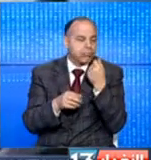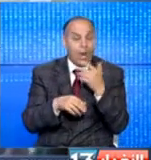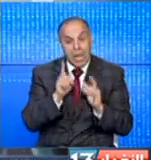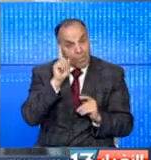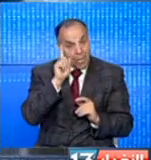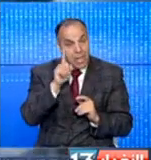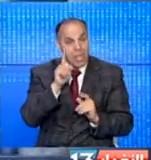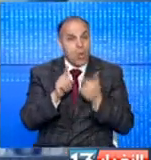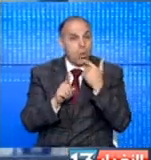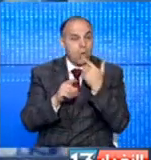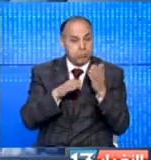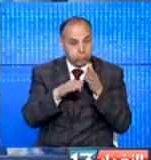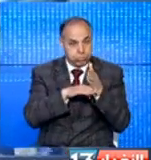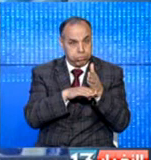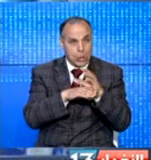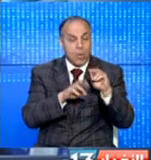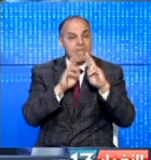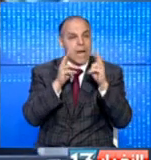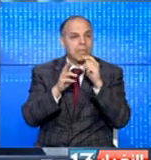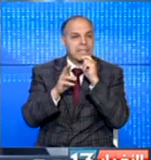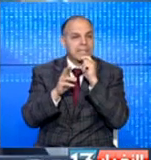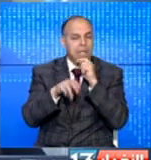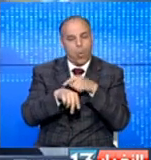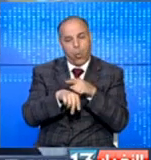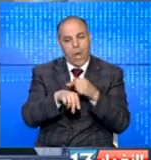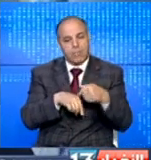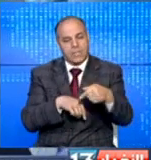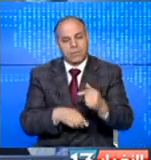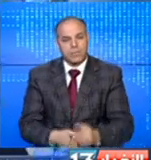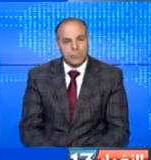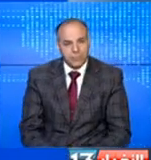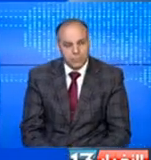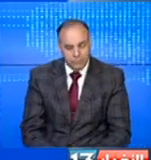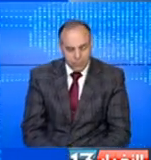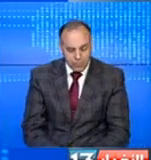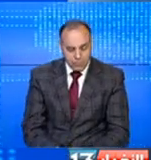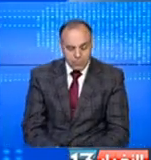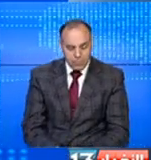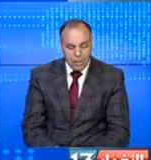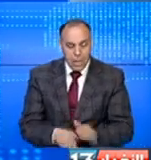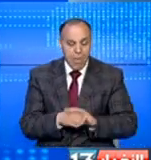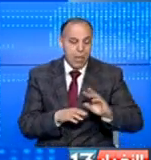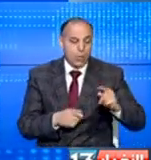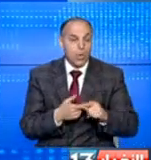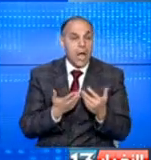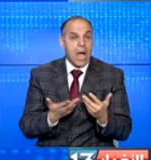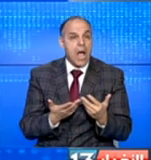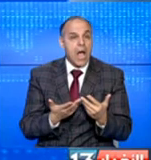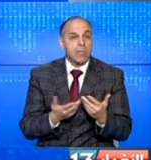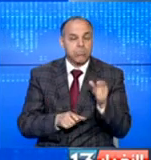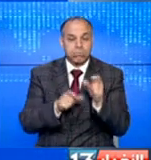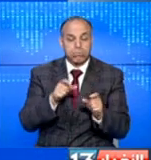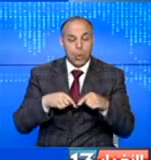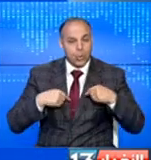إلا أن عملية دخوله إلى الأسواق العالمية قد تستغرق وقتا طويلا. في شأن آخر، وقد أمضت